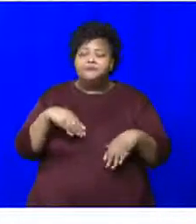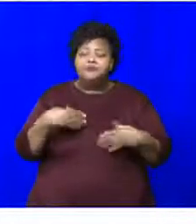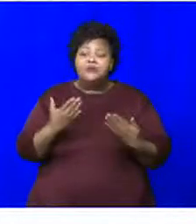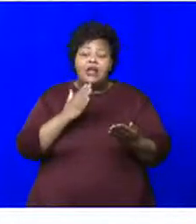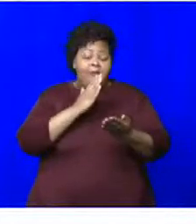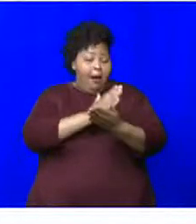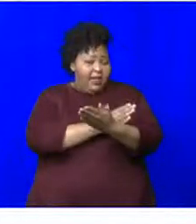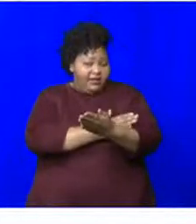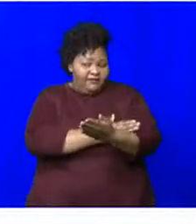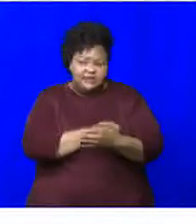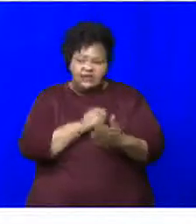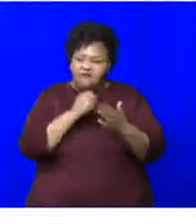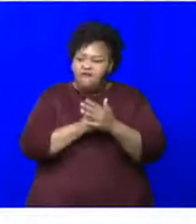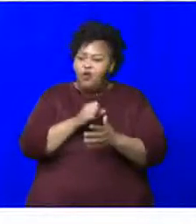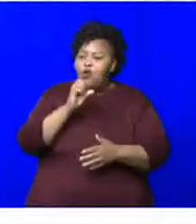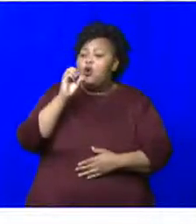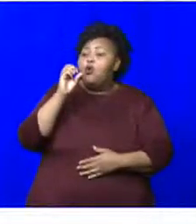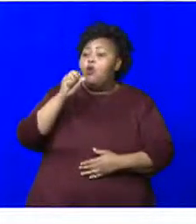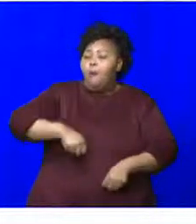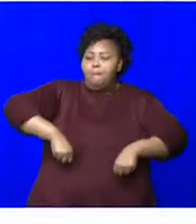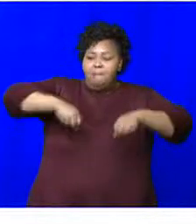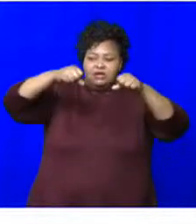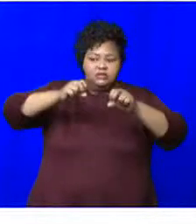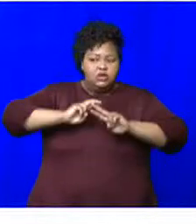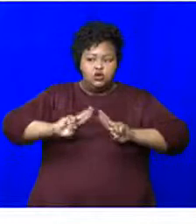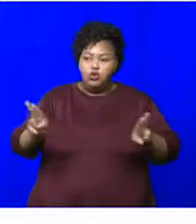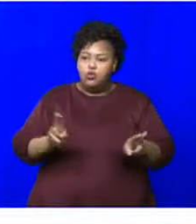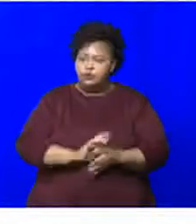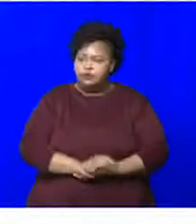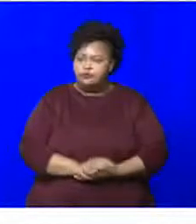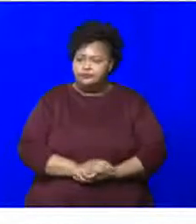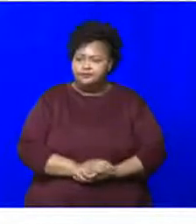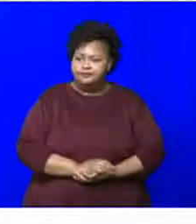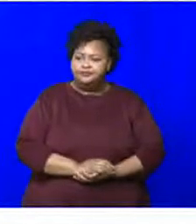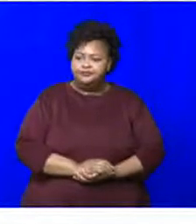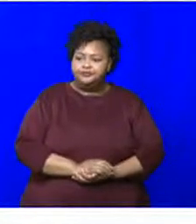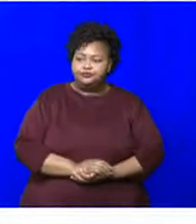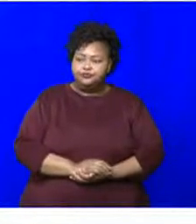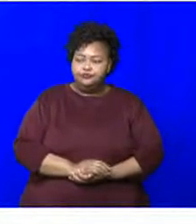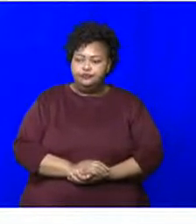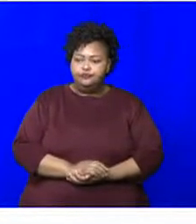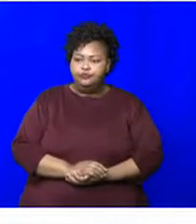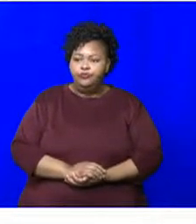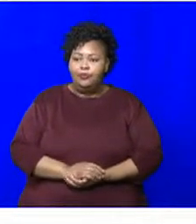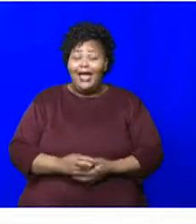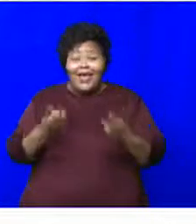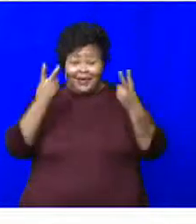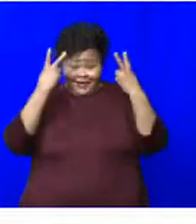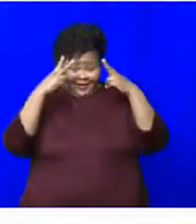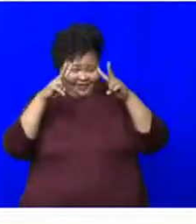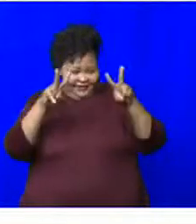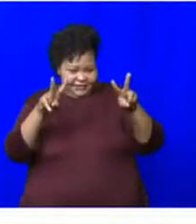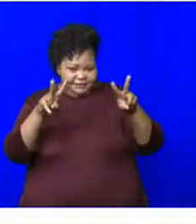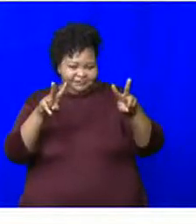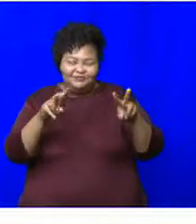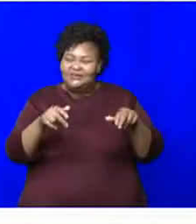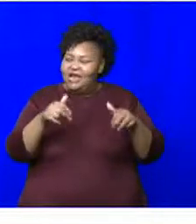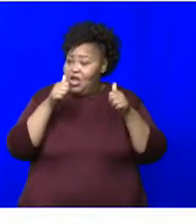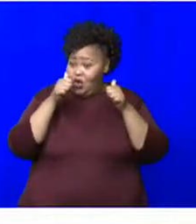asiwo mane akuna ma time frame siliphupho lihle liphupho sihlalo siyala appreciate